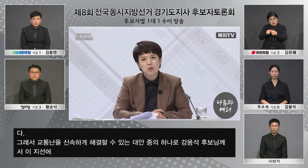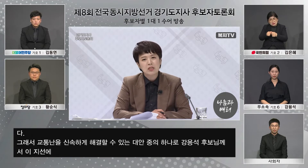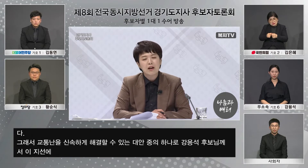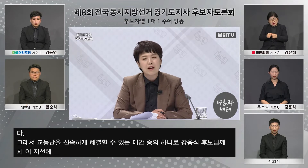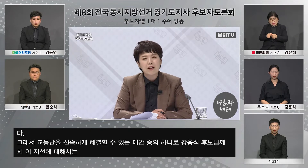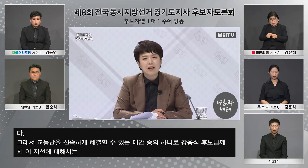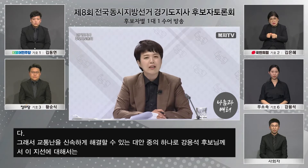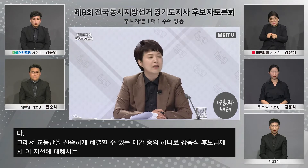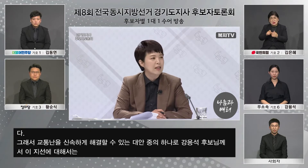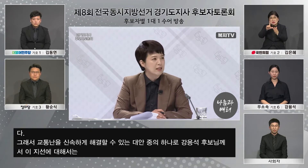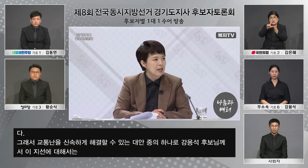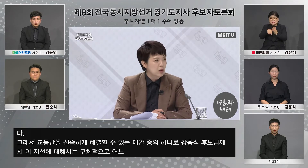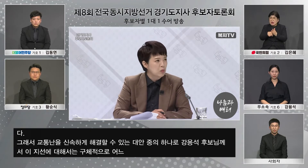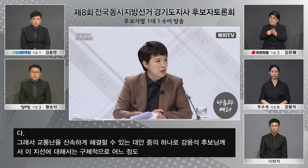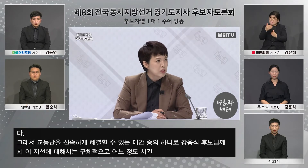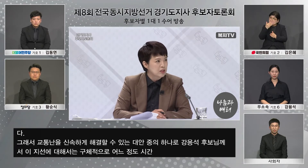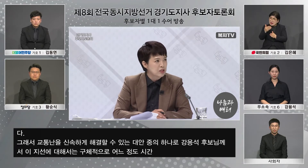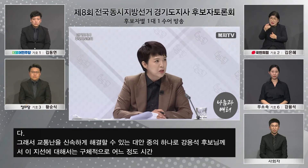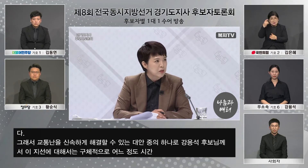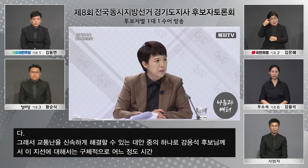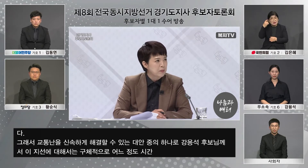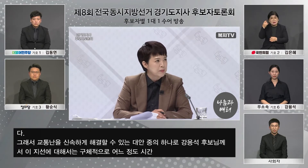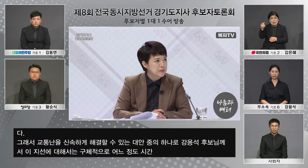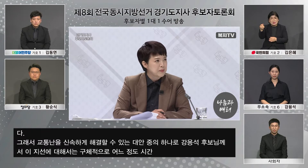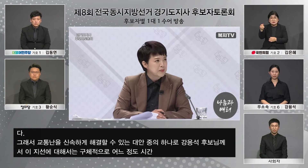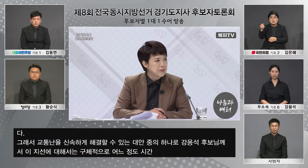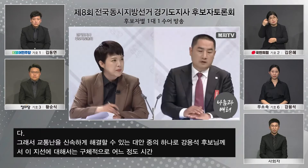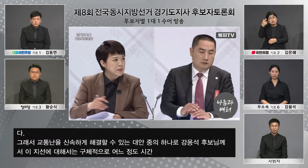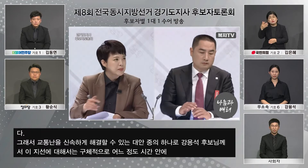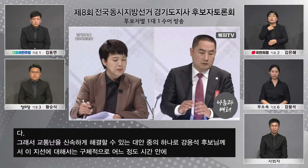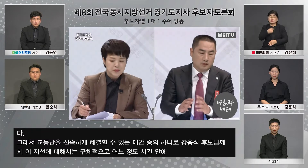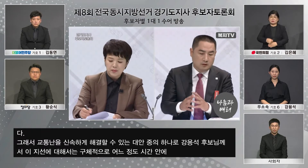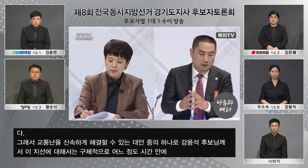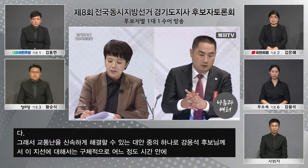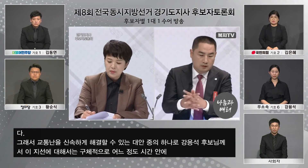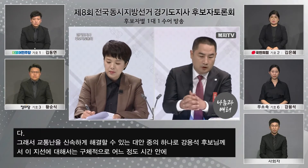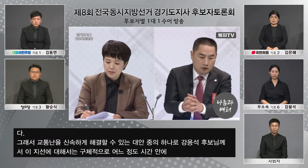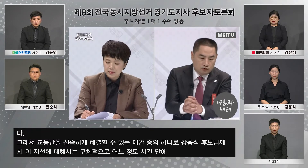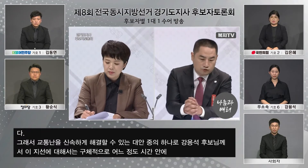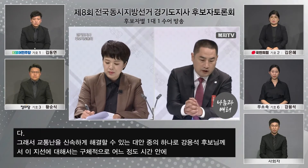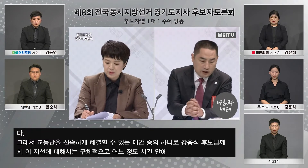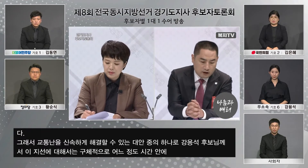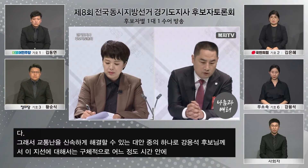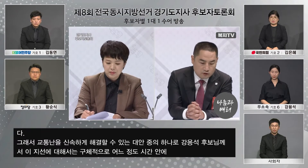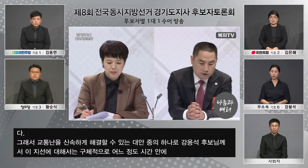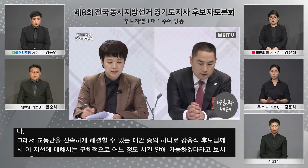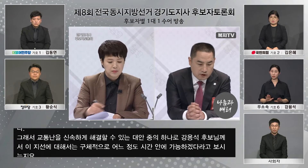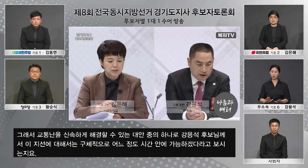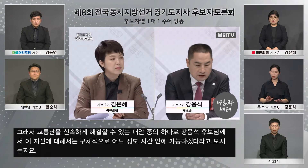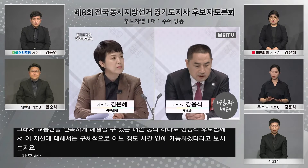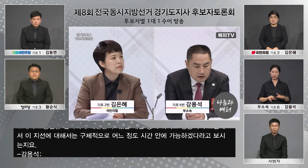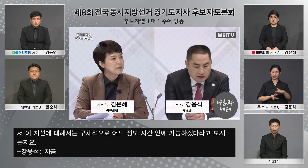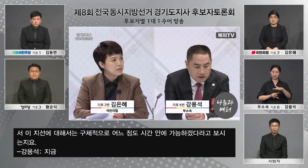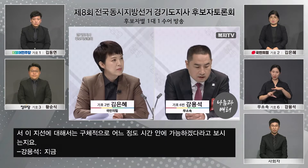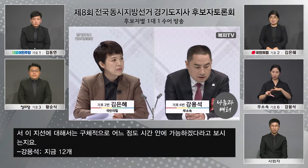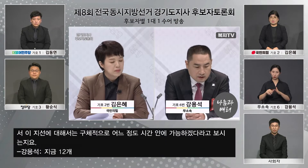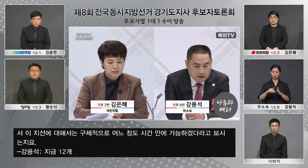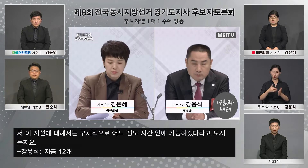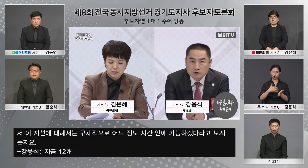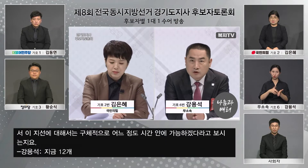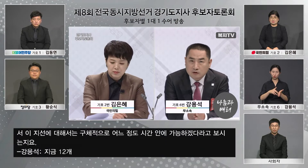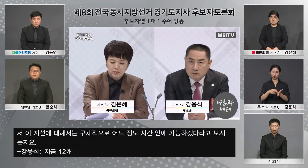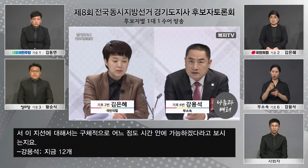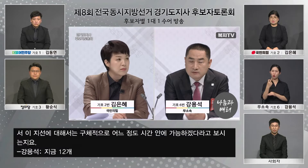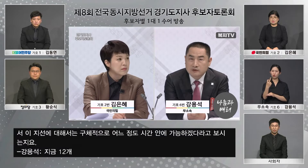어느 정도 시간 안에 가능하겠다라고 보시는지요? 네, 지금 12개 노선을 저희가